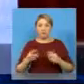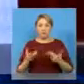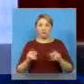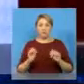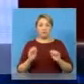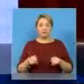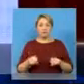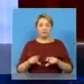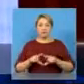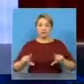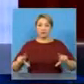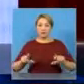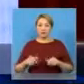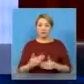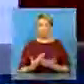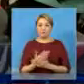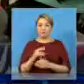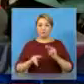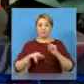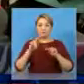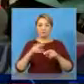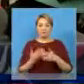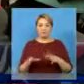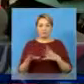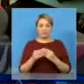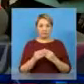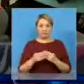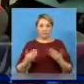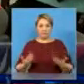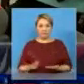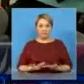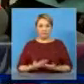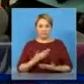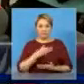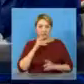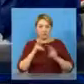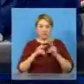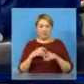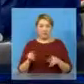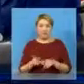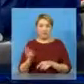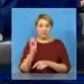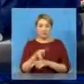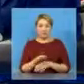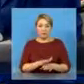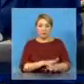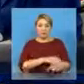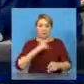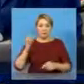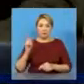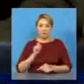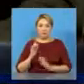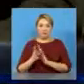могут расположиться потенциальные новые постройки. Вместе с тем, жители недовольны и тем, что приходится долго ждать